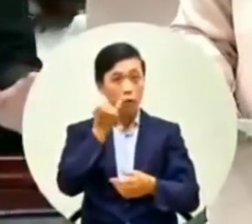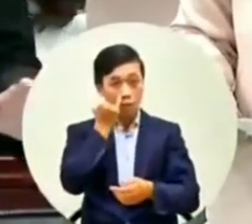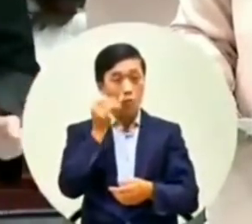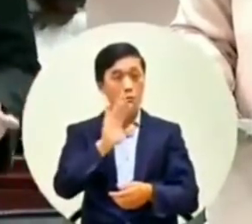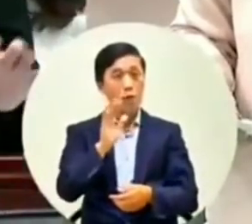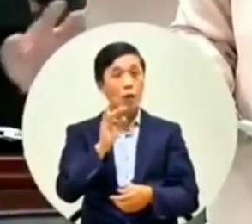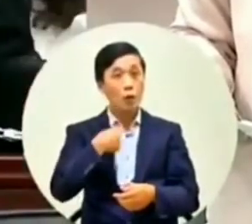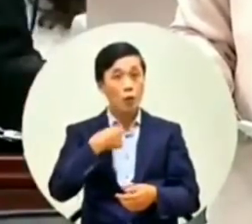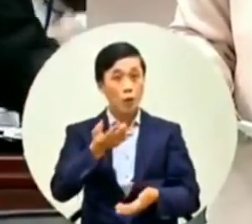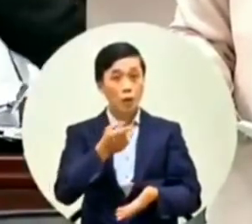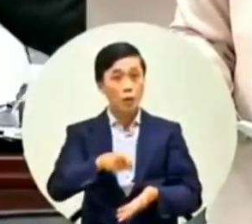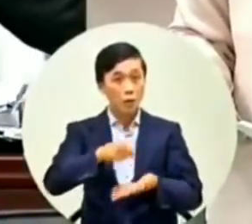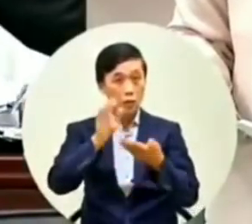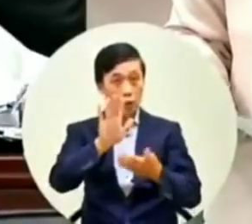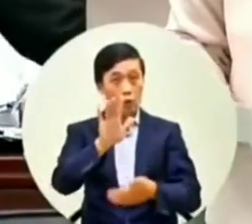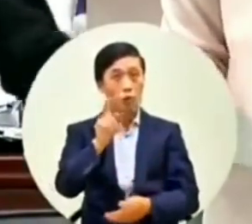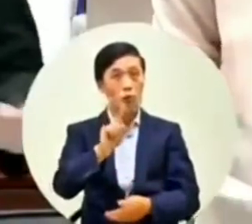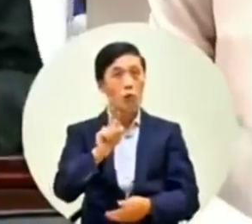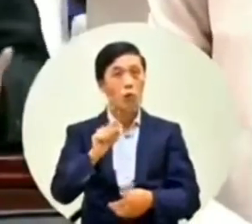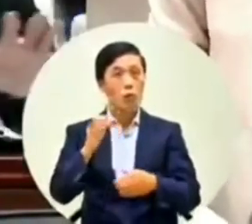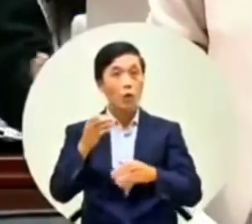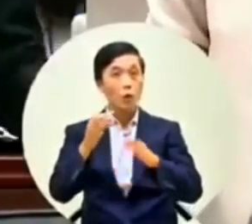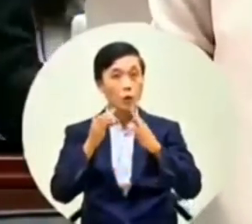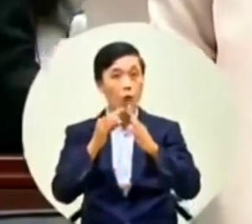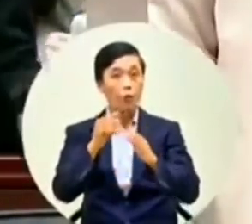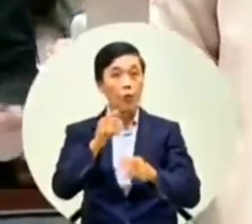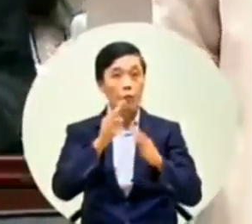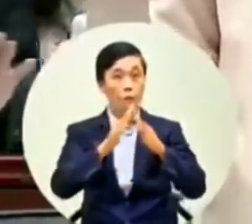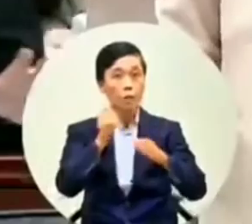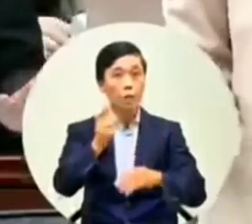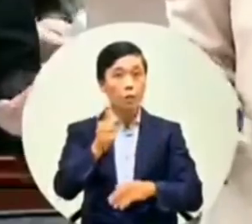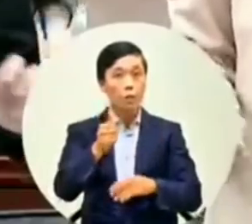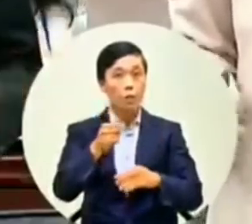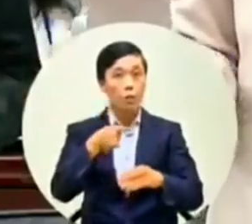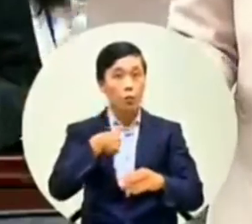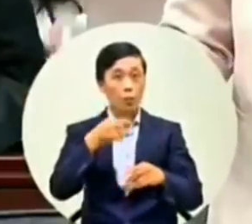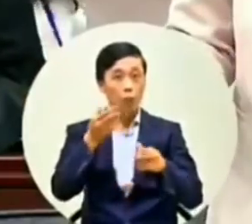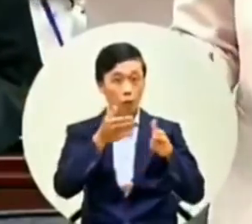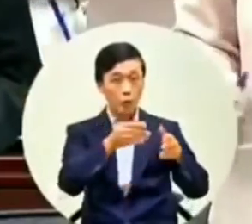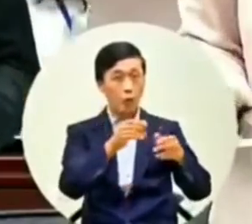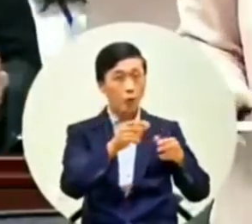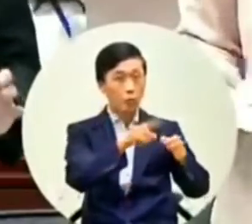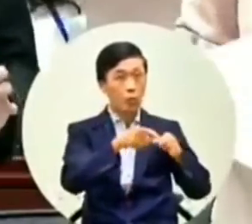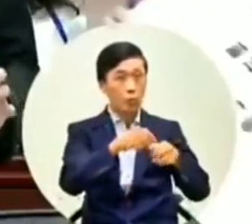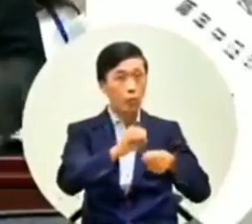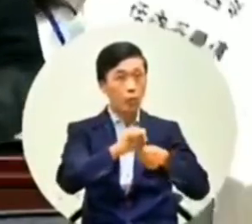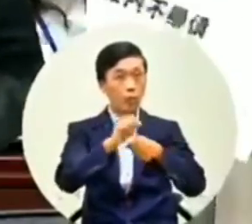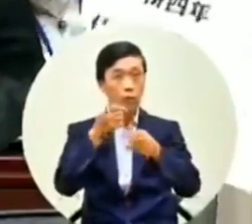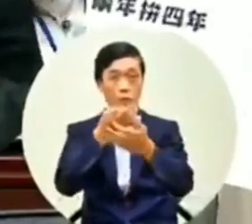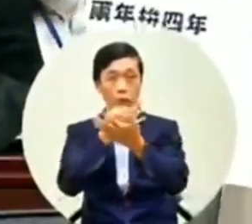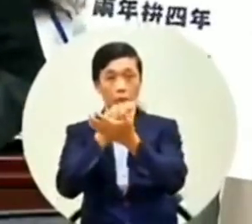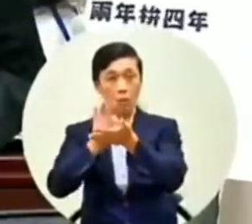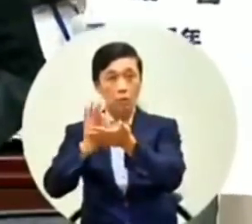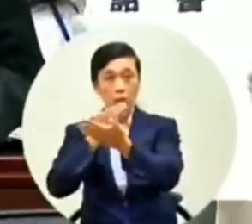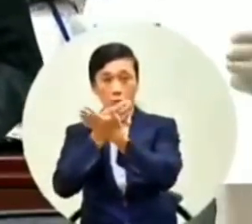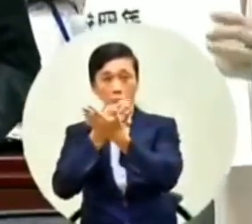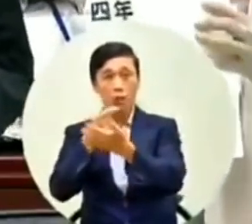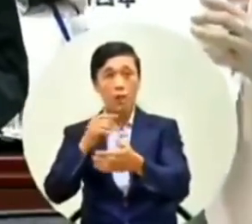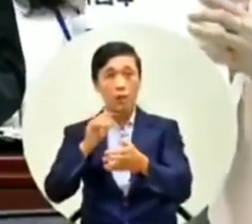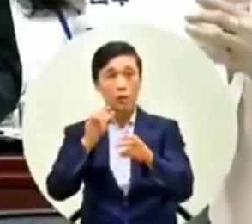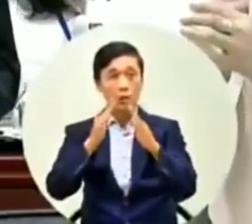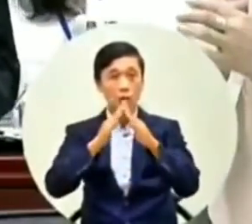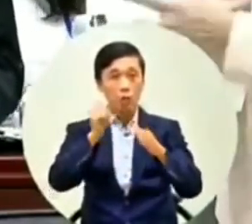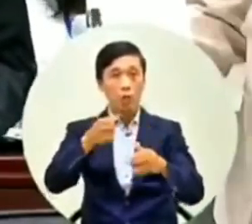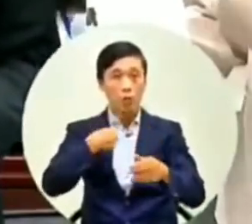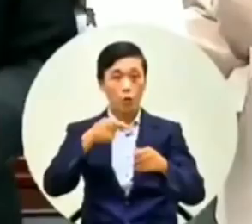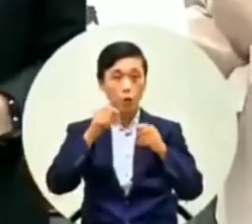吗？ 我刚有讲，朝这个局长。 所以市长， 我们会从开源节流的这个部分朝向这个目标来努力。 我做了一个非常简单的